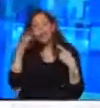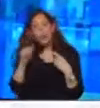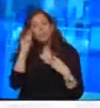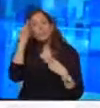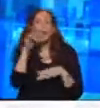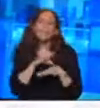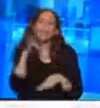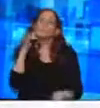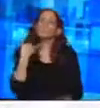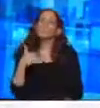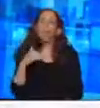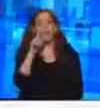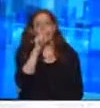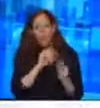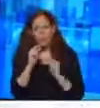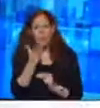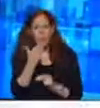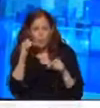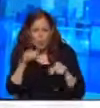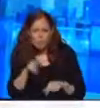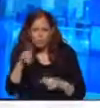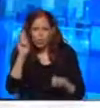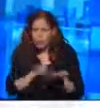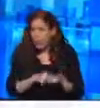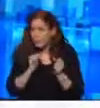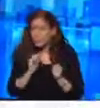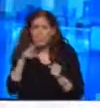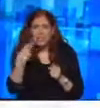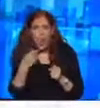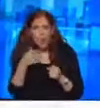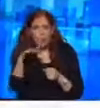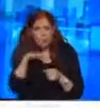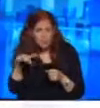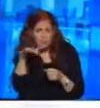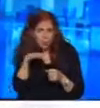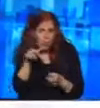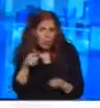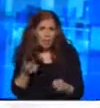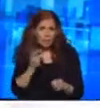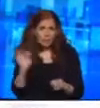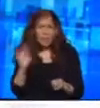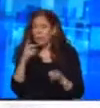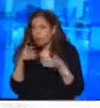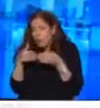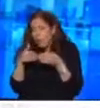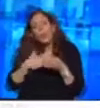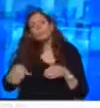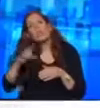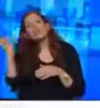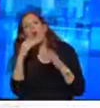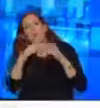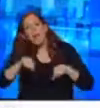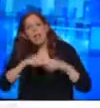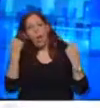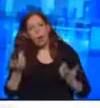היא מאוד רגישה לעניין. אבל כשמדובר ביהודים שיש להם זכות בסיסית להיות בנתיב האבות שלהם, פה אם יש פינה היא רוצה להרוס את כל